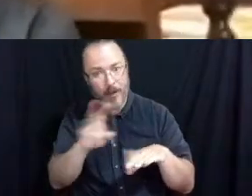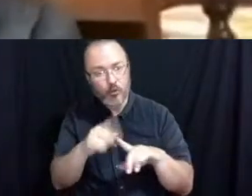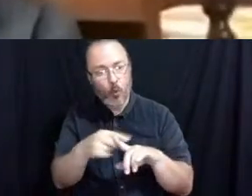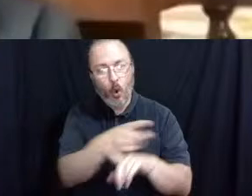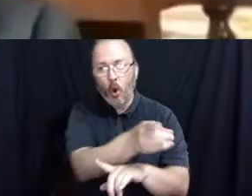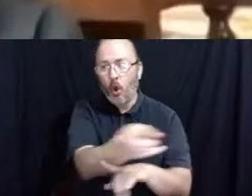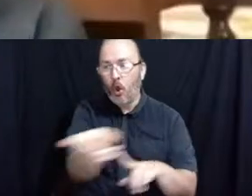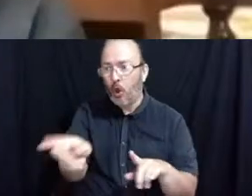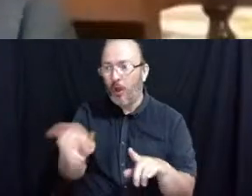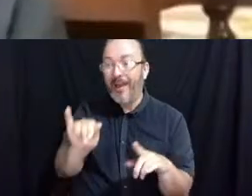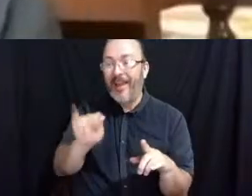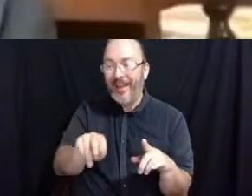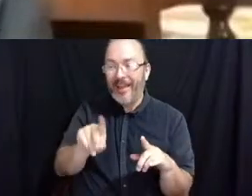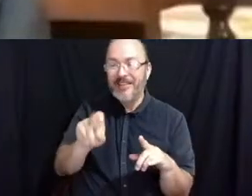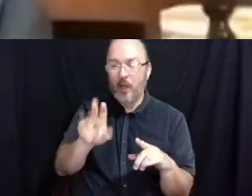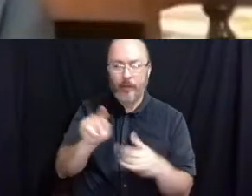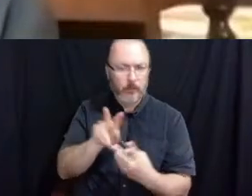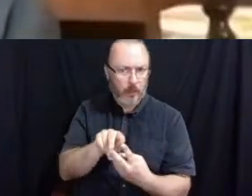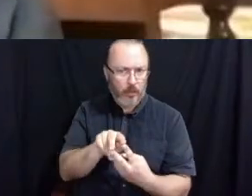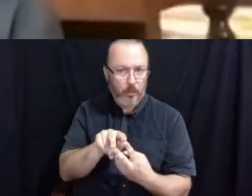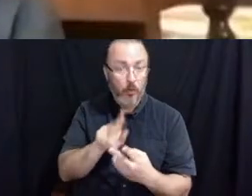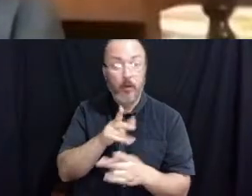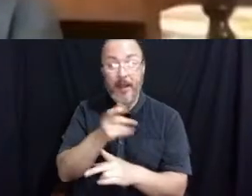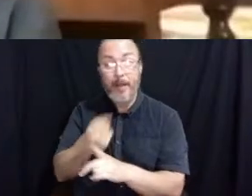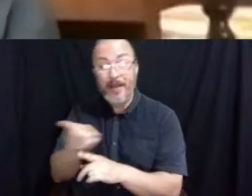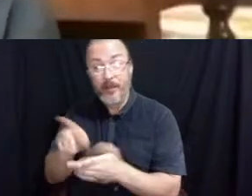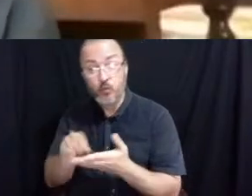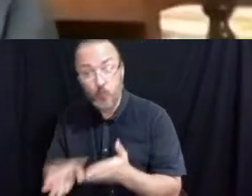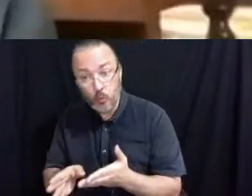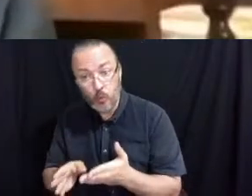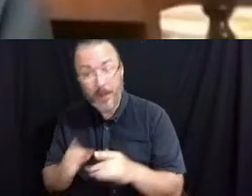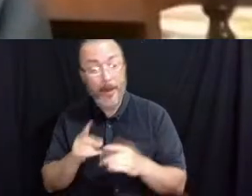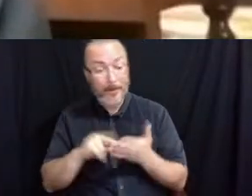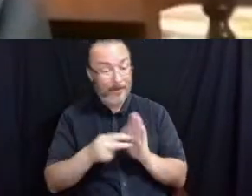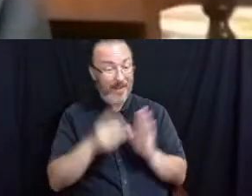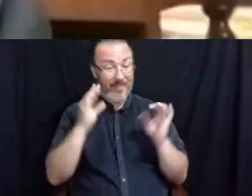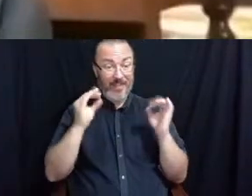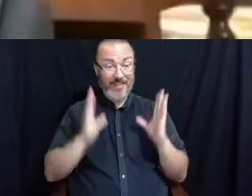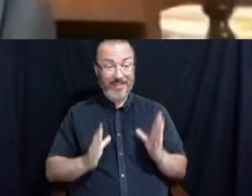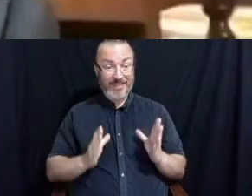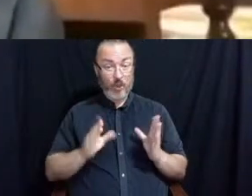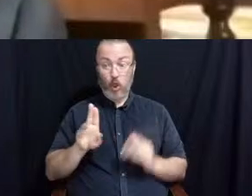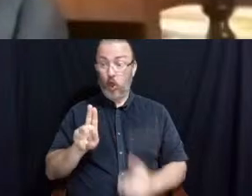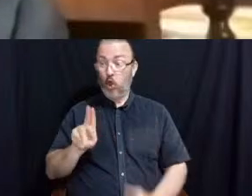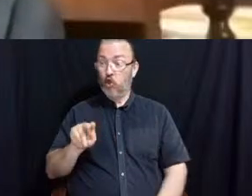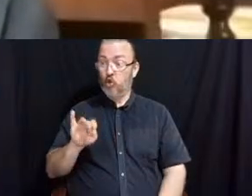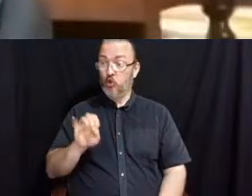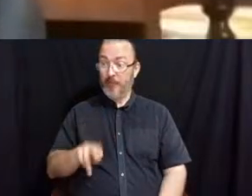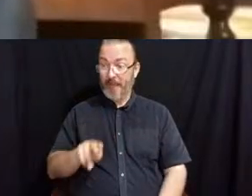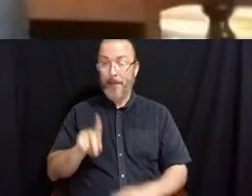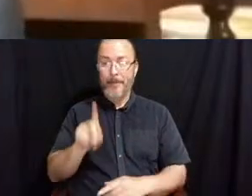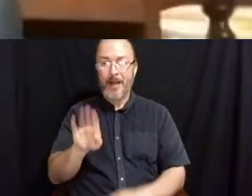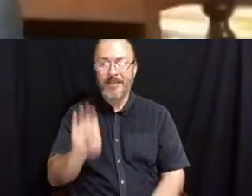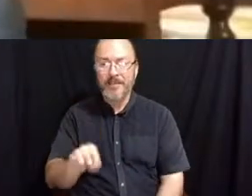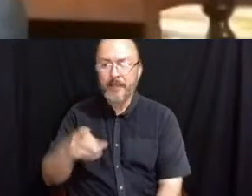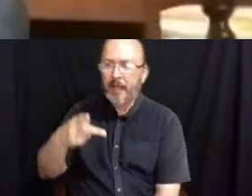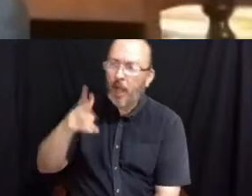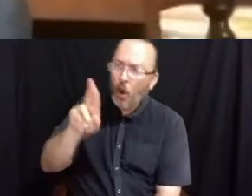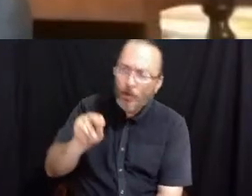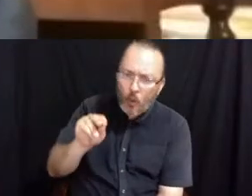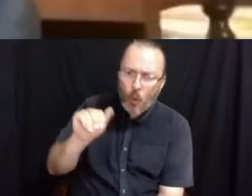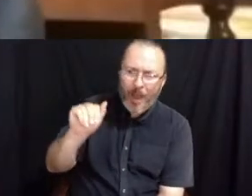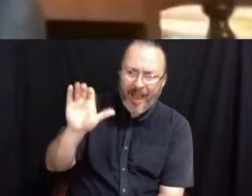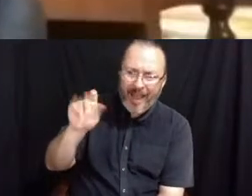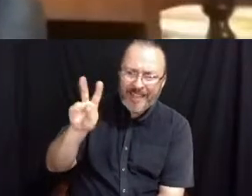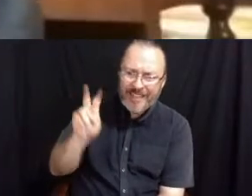touchent directement ou indirectement les apprenants. Et en l'occurrence, les syndicats d'enseignants doivent être plus volontaristes, plus actifs